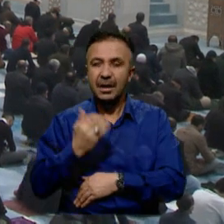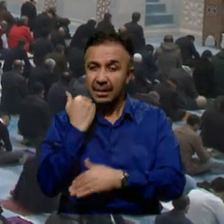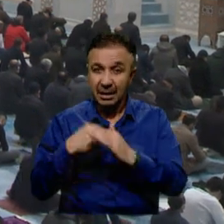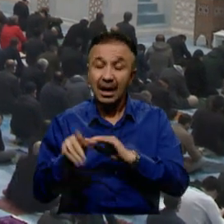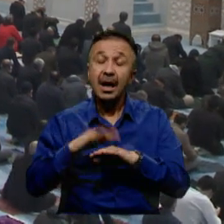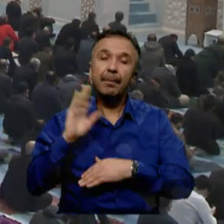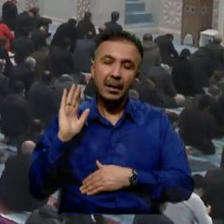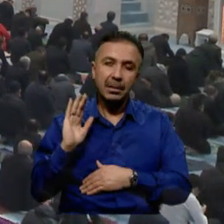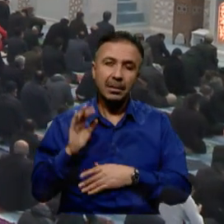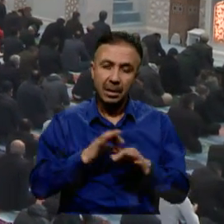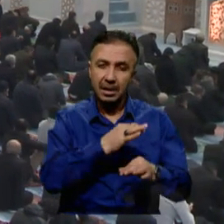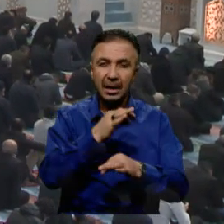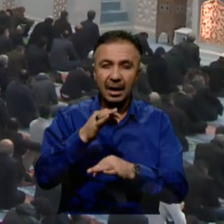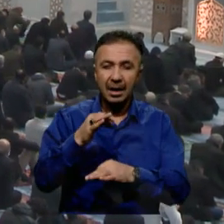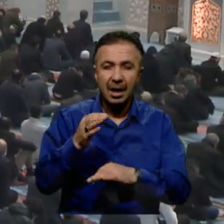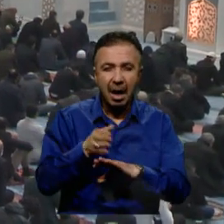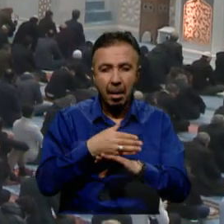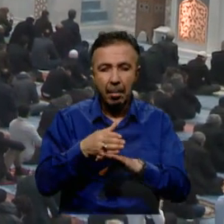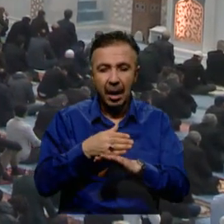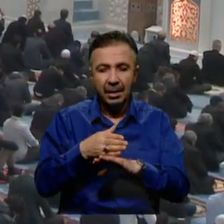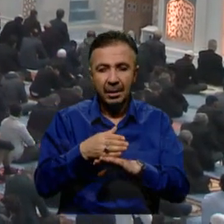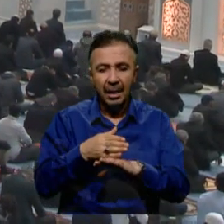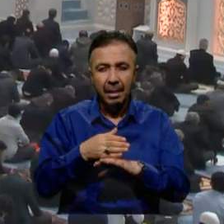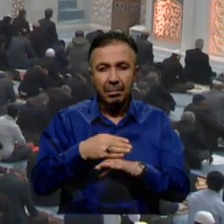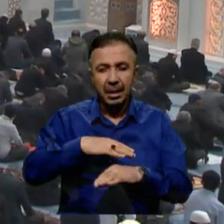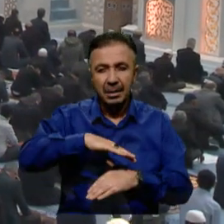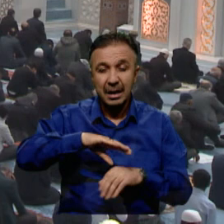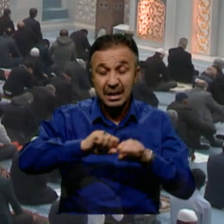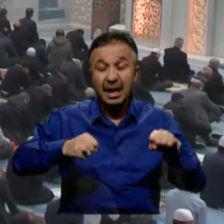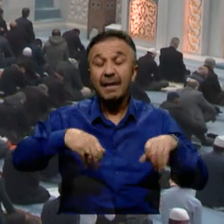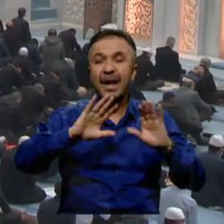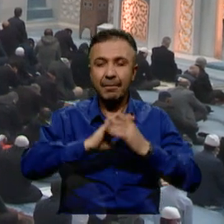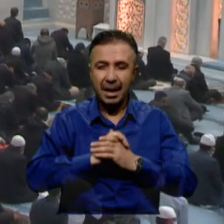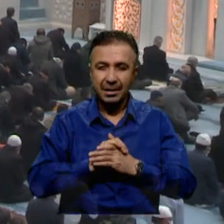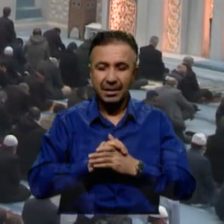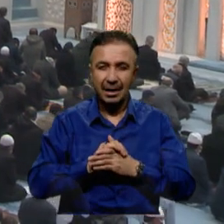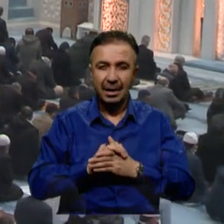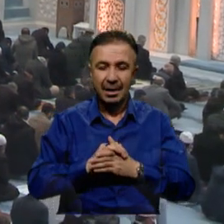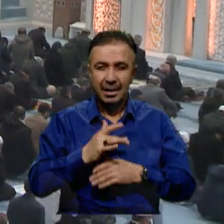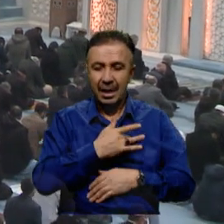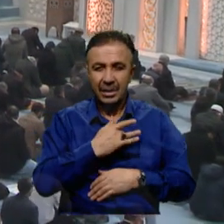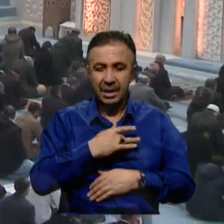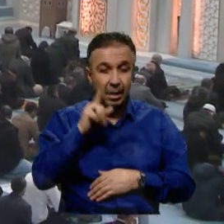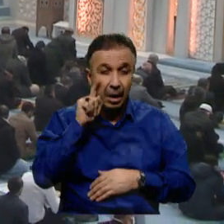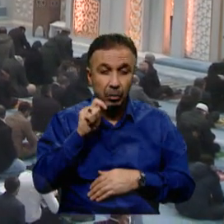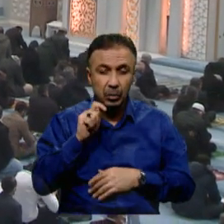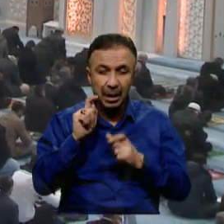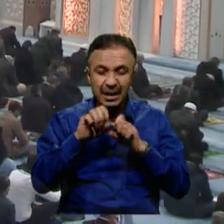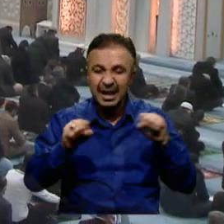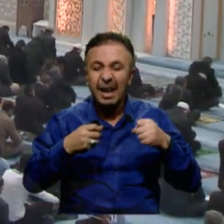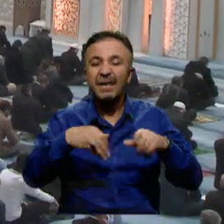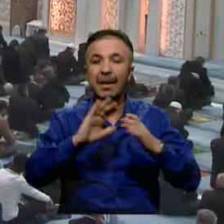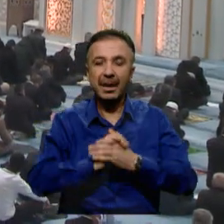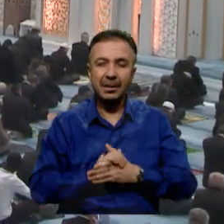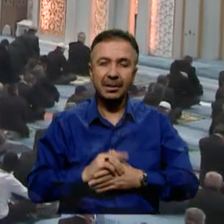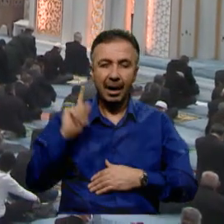yapmaz. İnsanların malına, canına, namusuna zarar vermez. İnsanlara faydalı olur. Allah'la devamlı beraber olduğunun